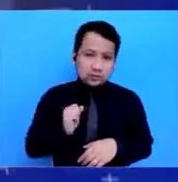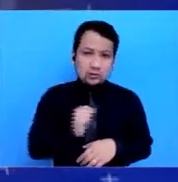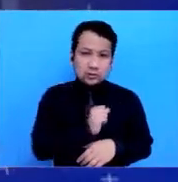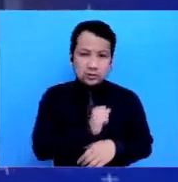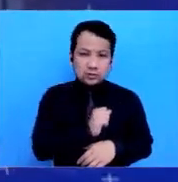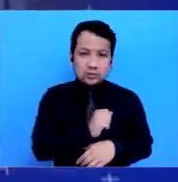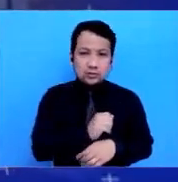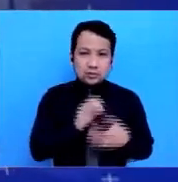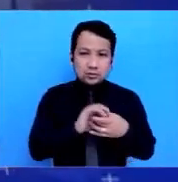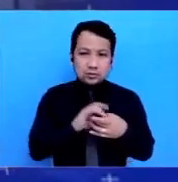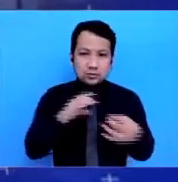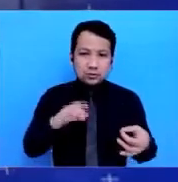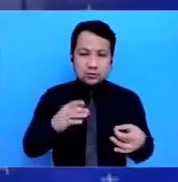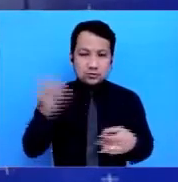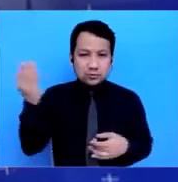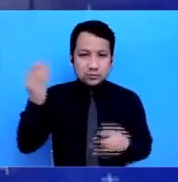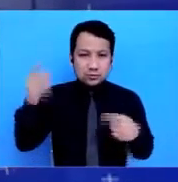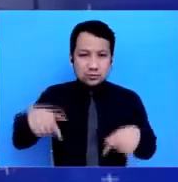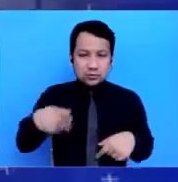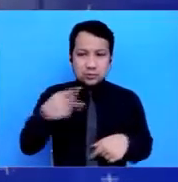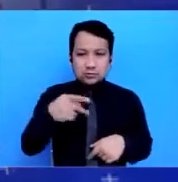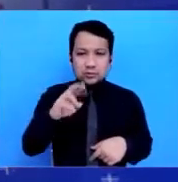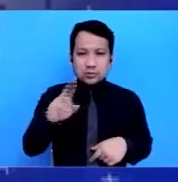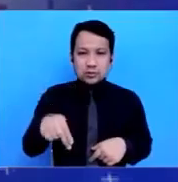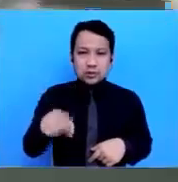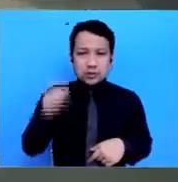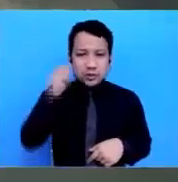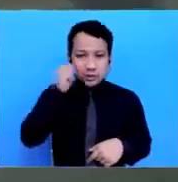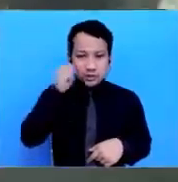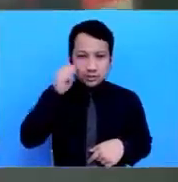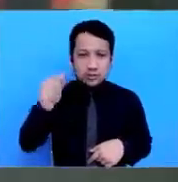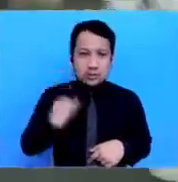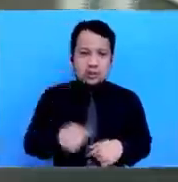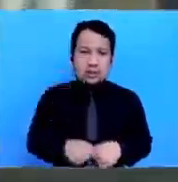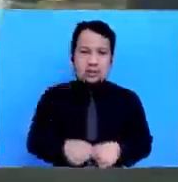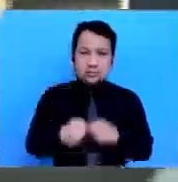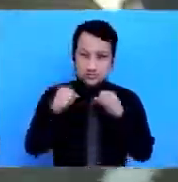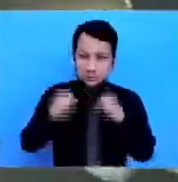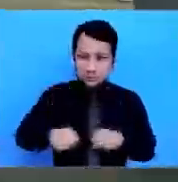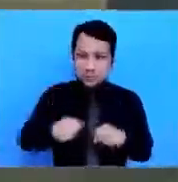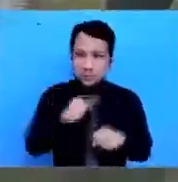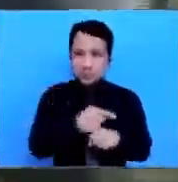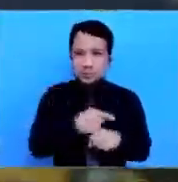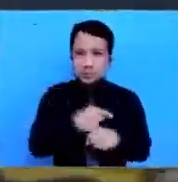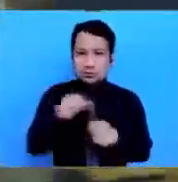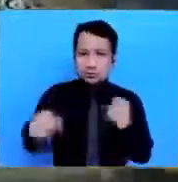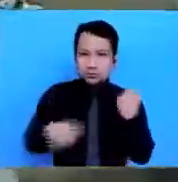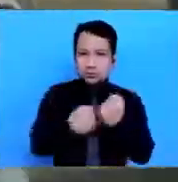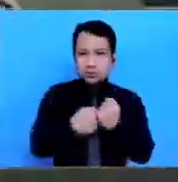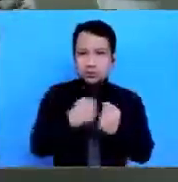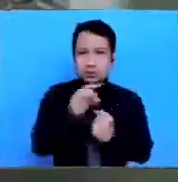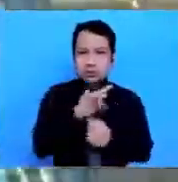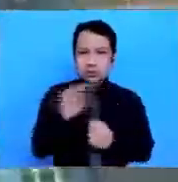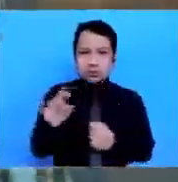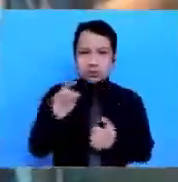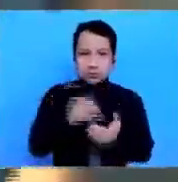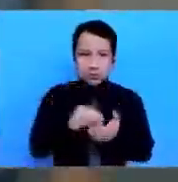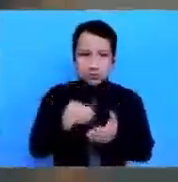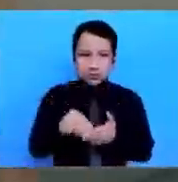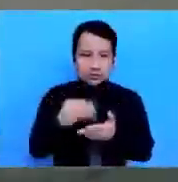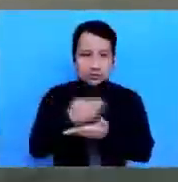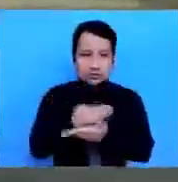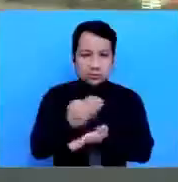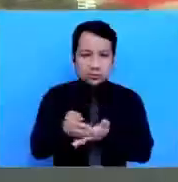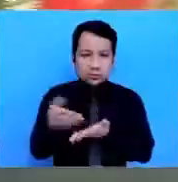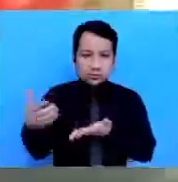Kumalas na rin ang spokesperson ng partido na si Ashley Acidillo. Nanindigan si Lacson na ang nasa 800 million pesos na pondong hinihingi